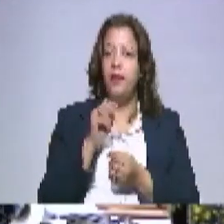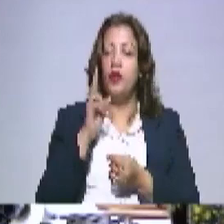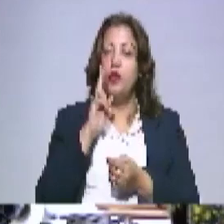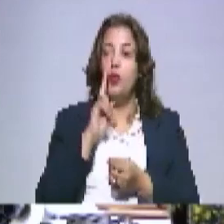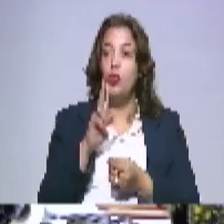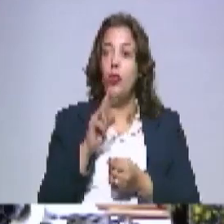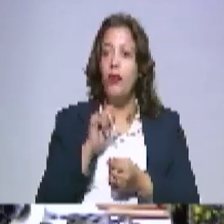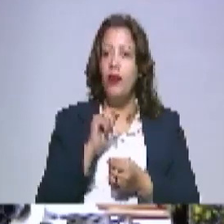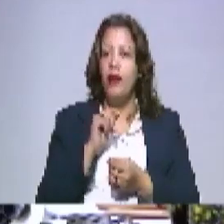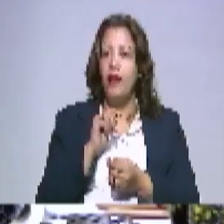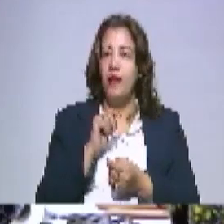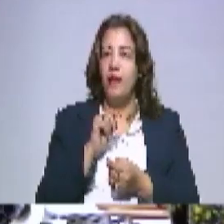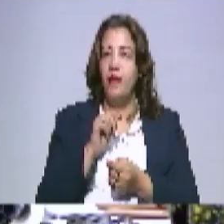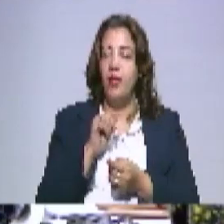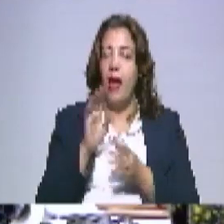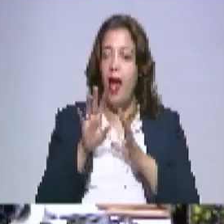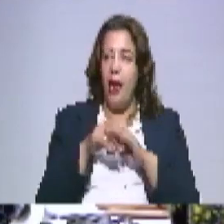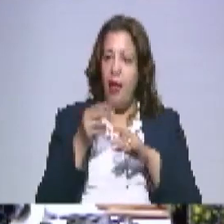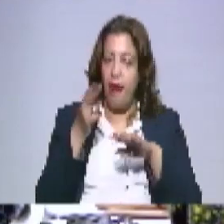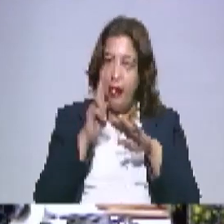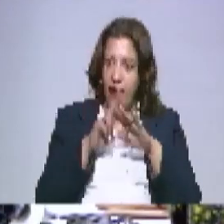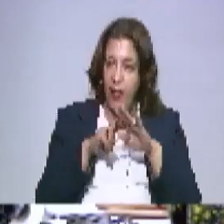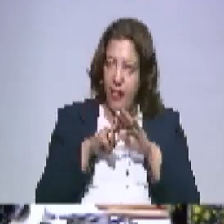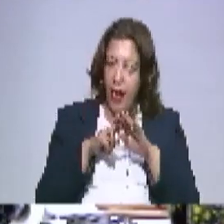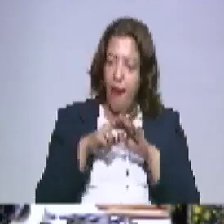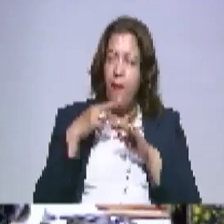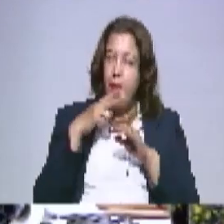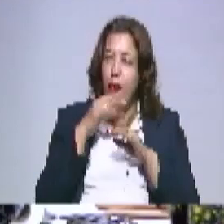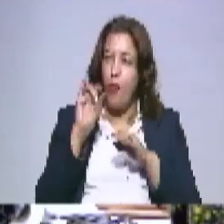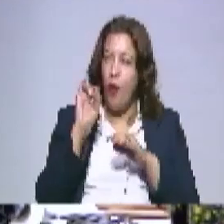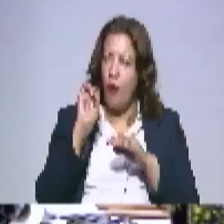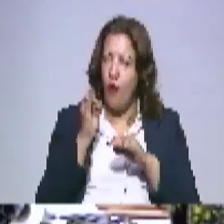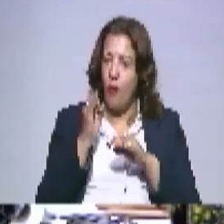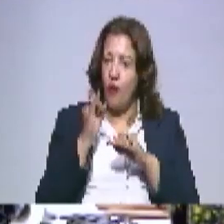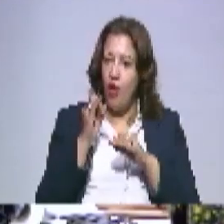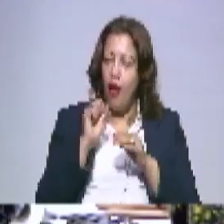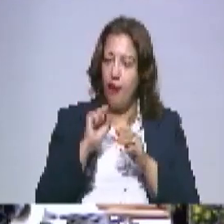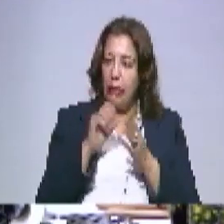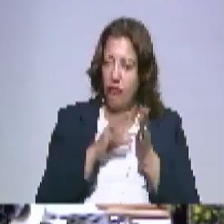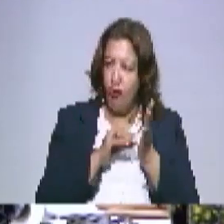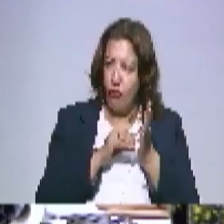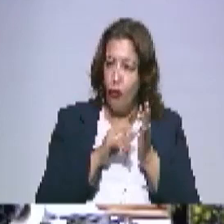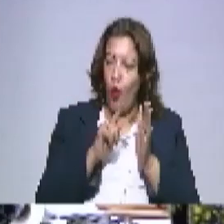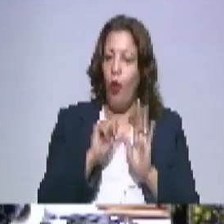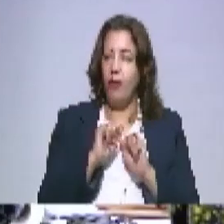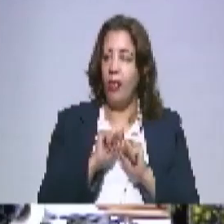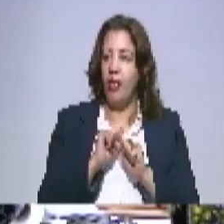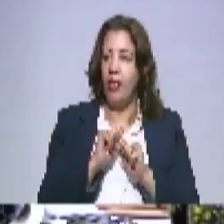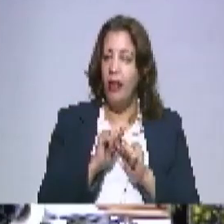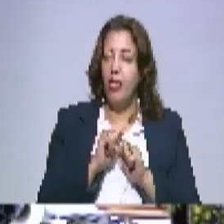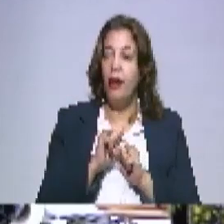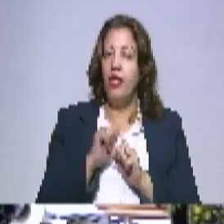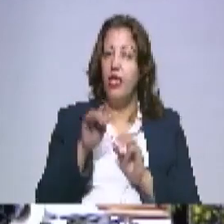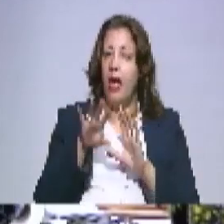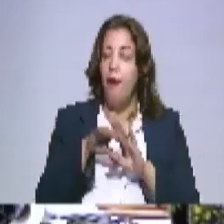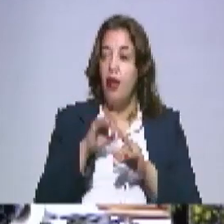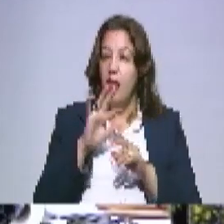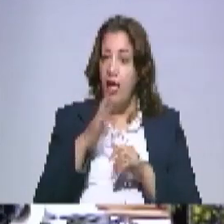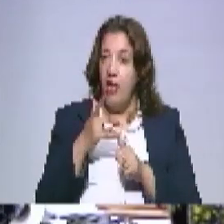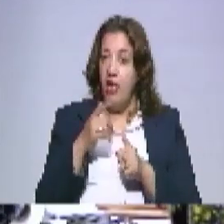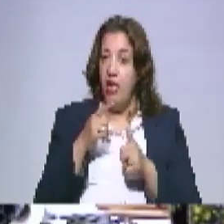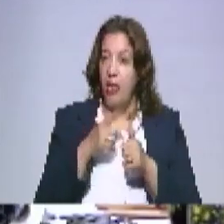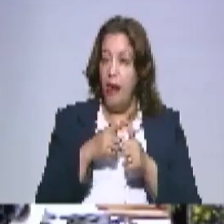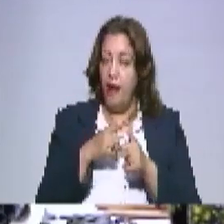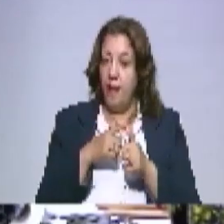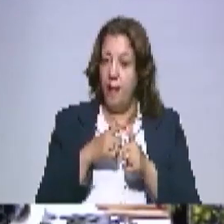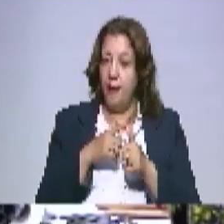عشان نخش بقى بعد كده على الشعريه ونغرف على طول الحاجات بتاعتنا اللي احنا عملناها. احنا قلنا عملنا ايه بقى؟ قولي لي